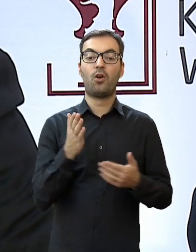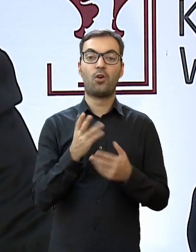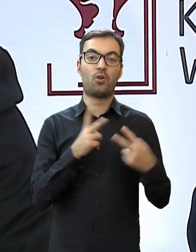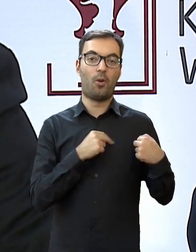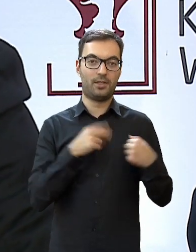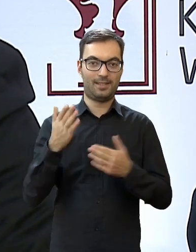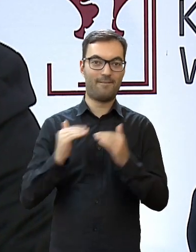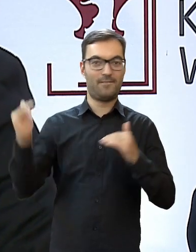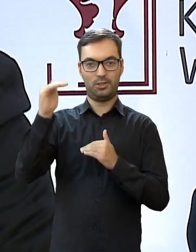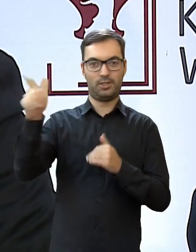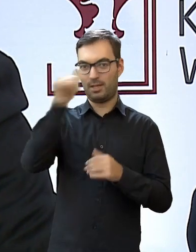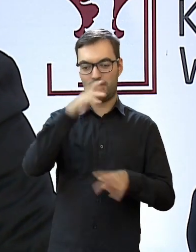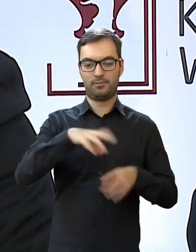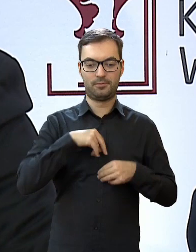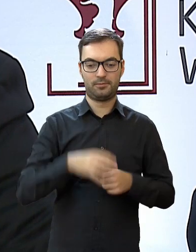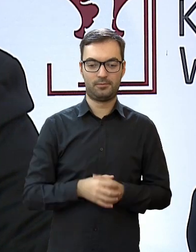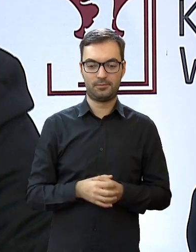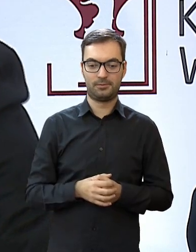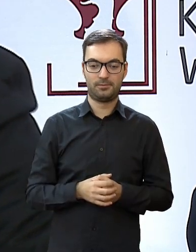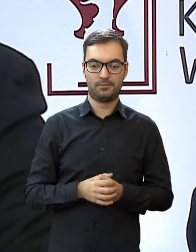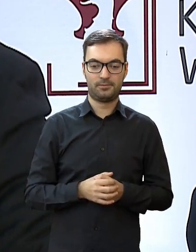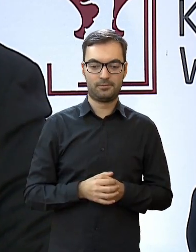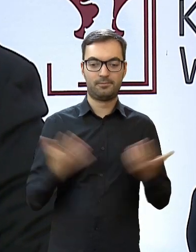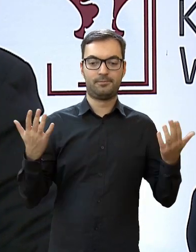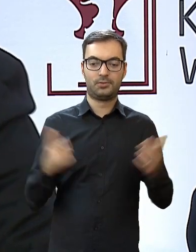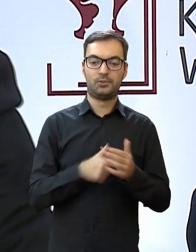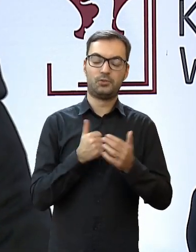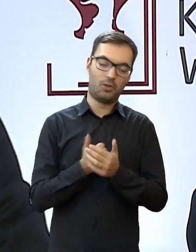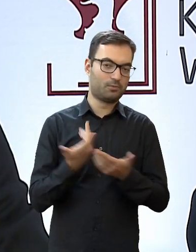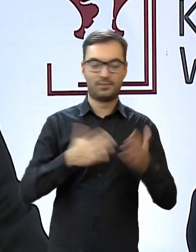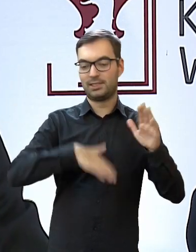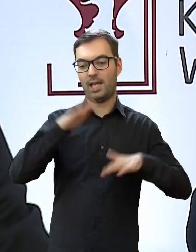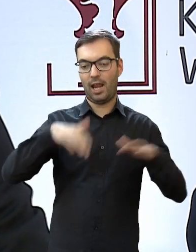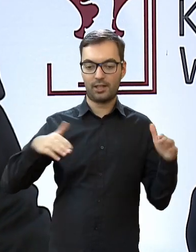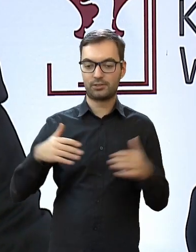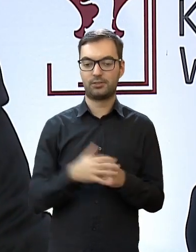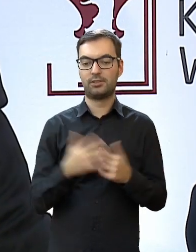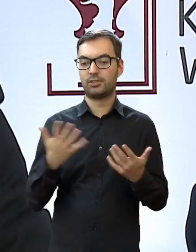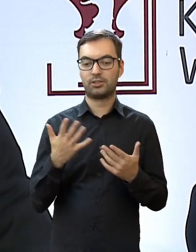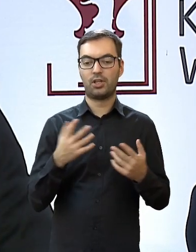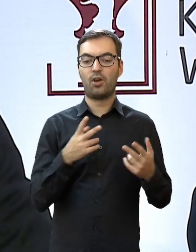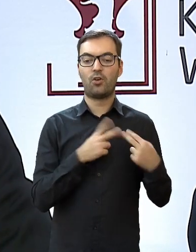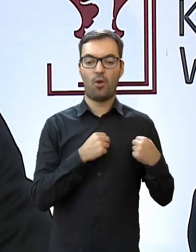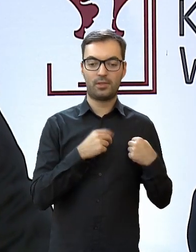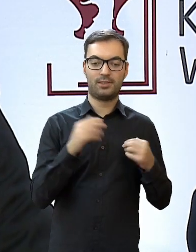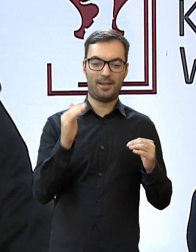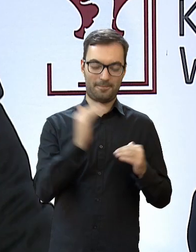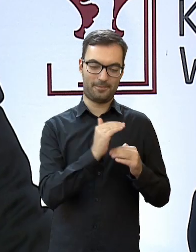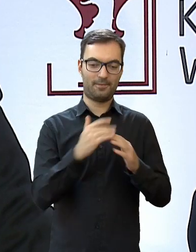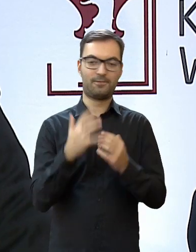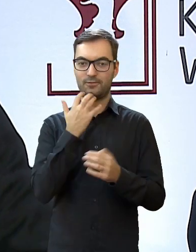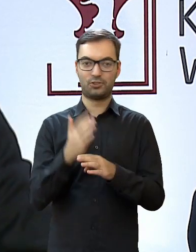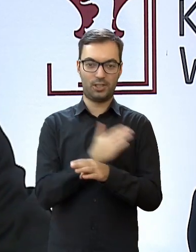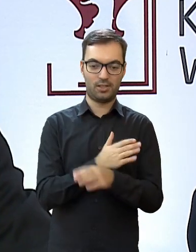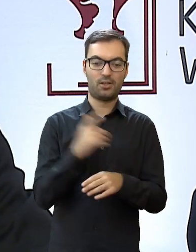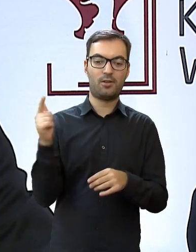taki protokół musi, jak my mówimy, cofnąć. I znowu w zależności od tego, gdzie ta Komisja jest obwodowo sytuowana, czy musi teraz wracać